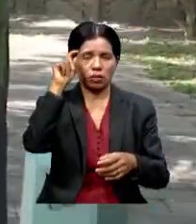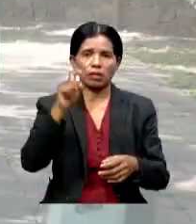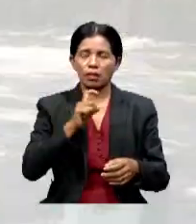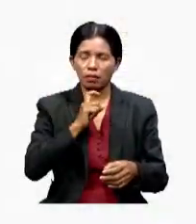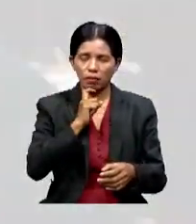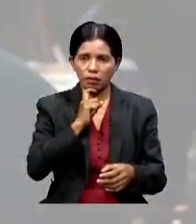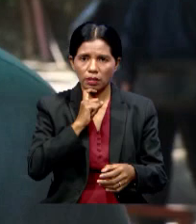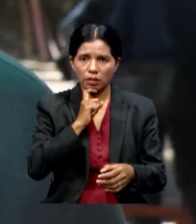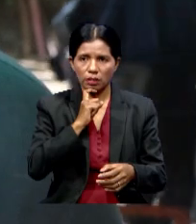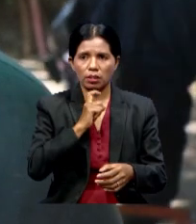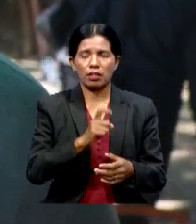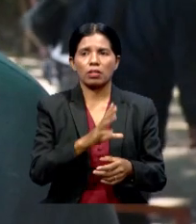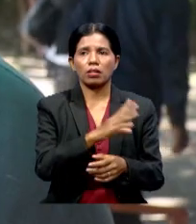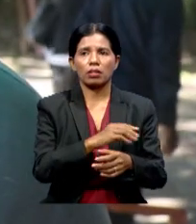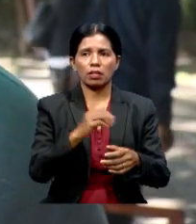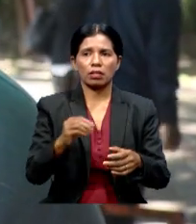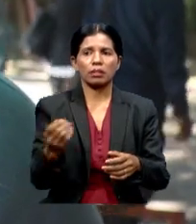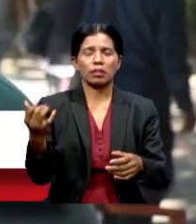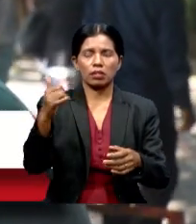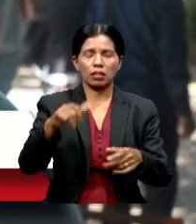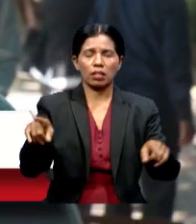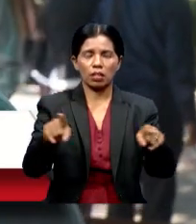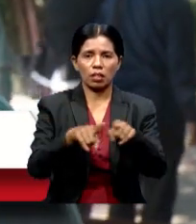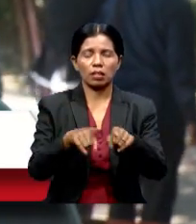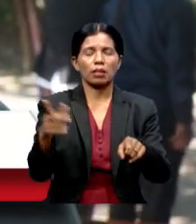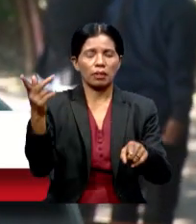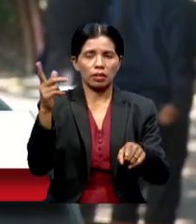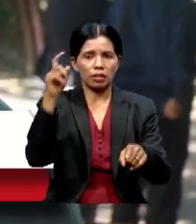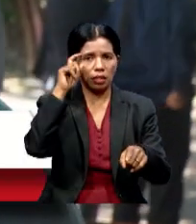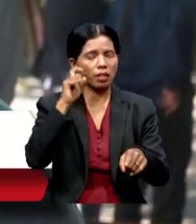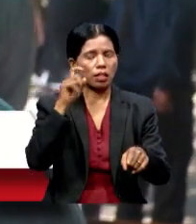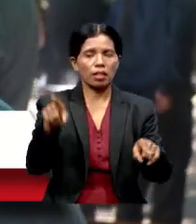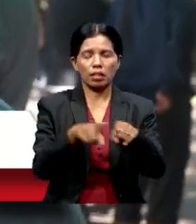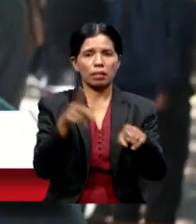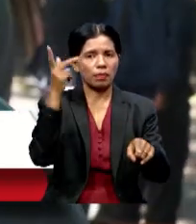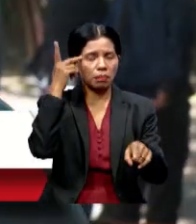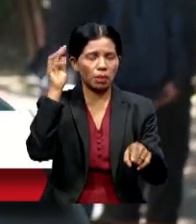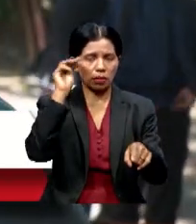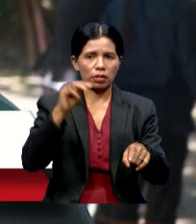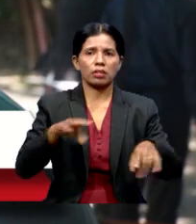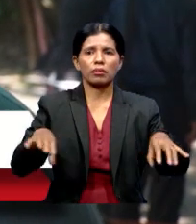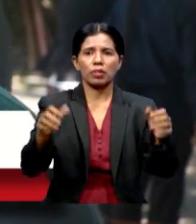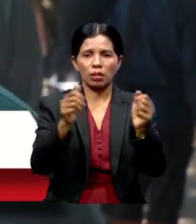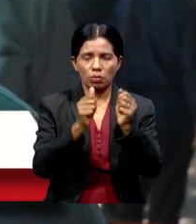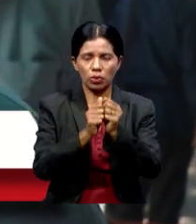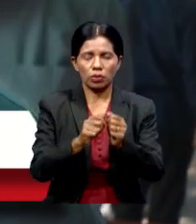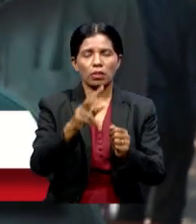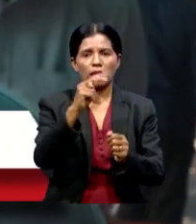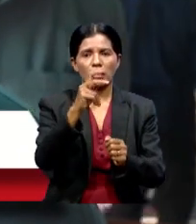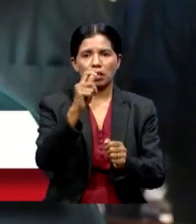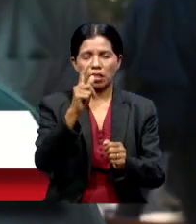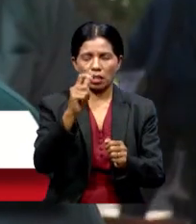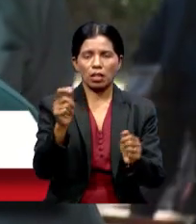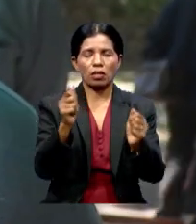di Timor Leste, juga karena beliau menjadi prime minister. Yang kedua, bahwa kerjasama untuk NTT dan Timor